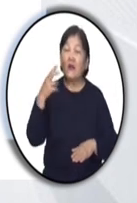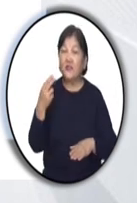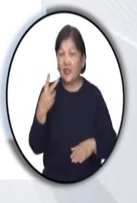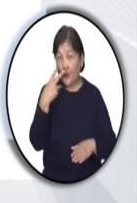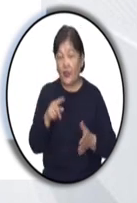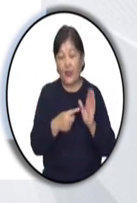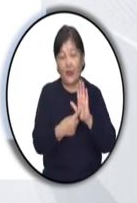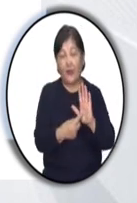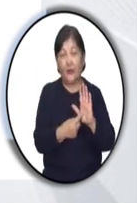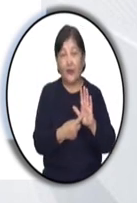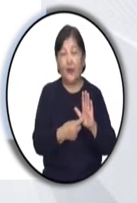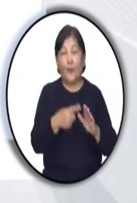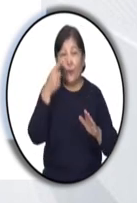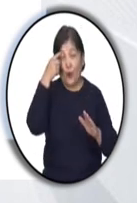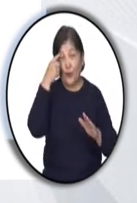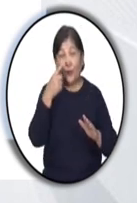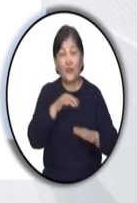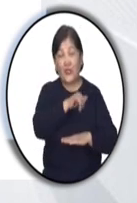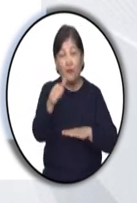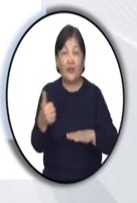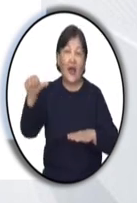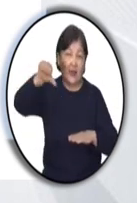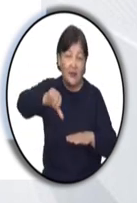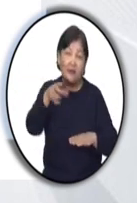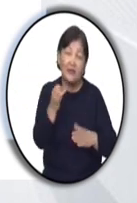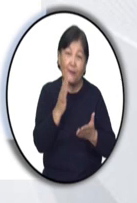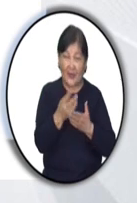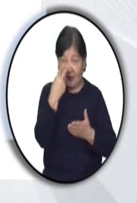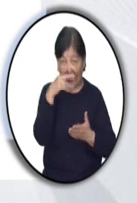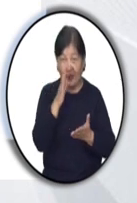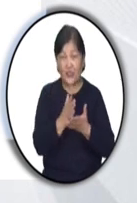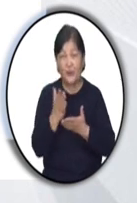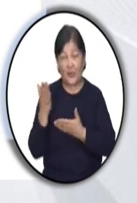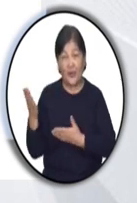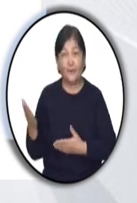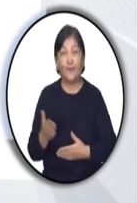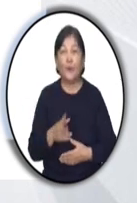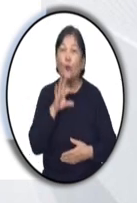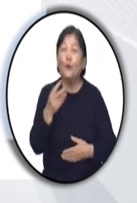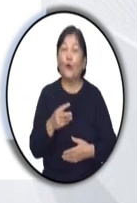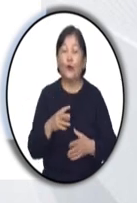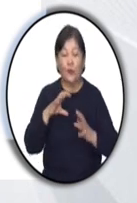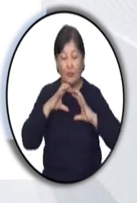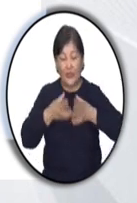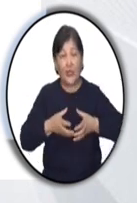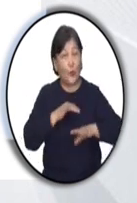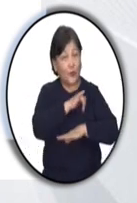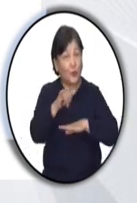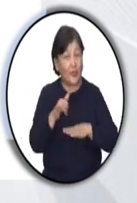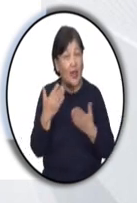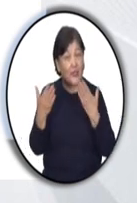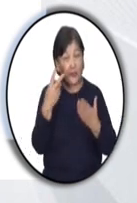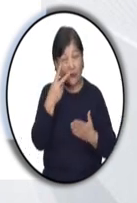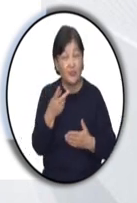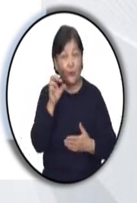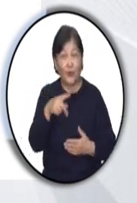бол график мэдээлэлээс харж байхад бол сүүлийн үед бол манай урсгал тэнцэл бол их алдагдaltaа явж байгаа нь харагдаж байна. За